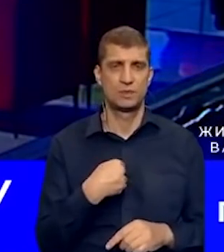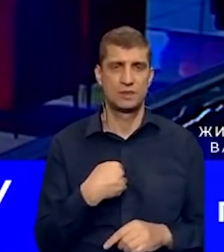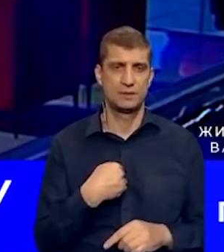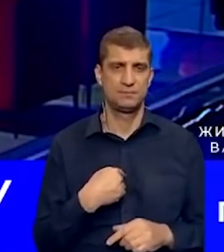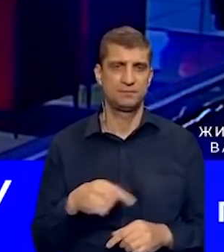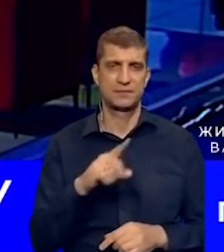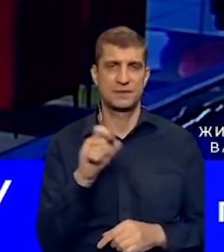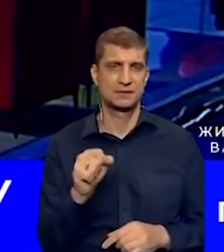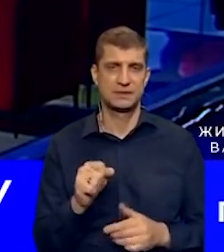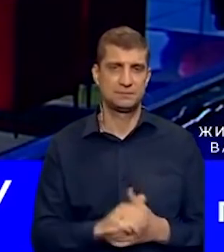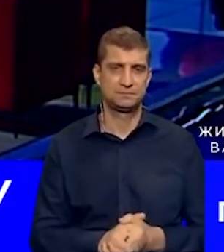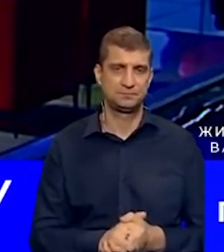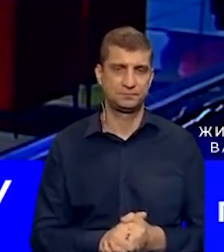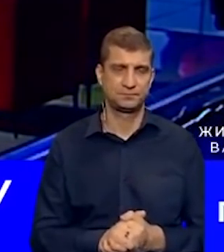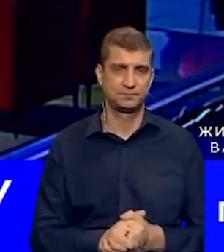за